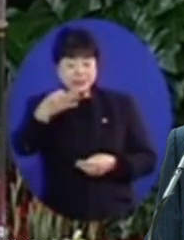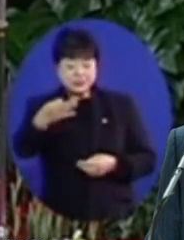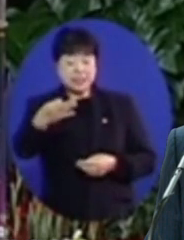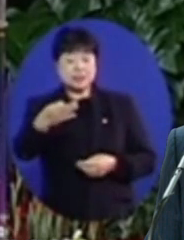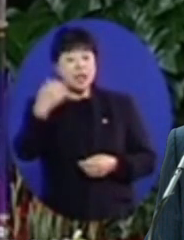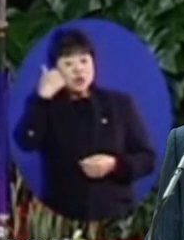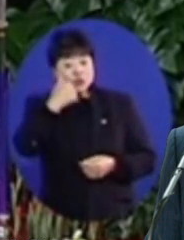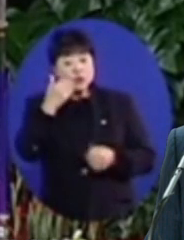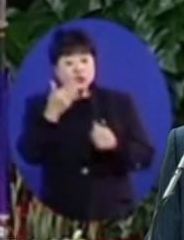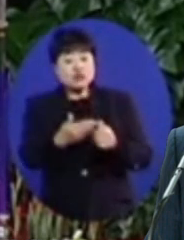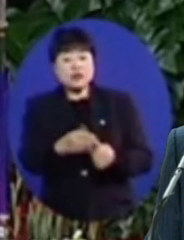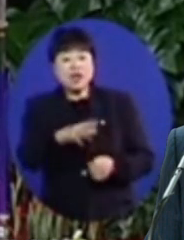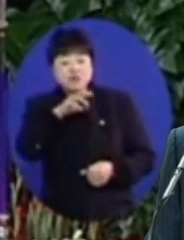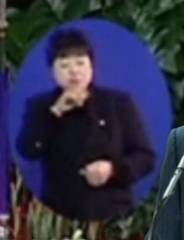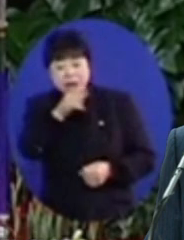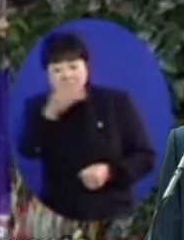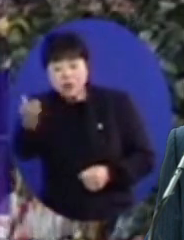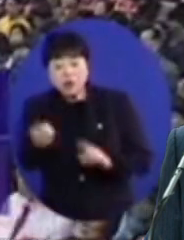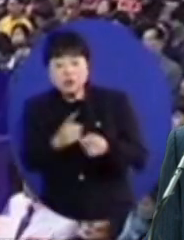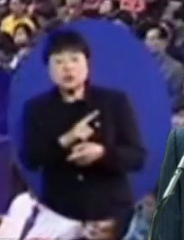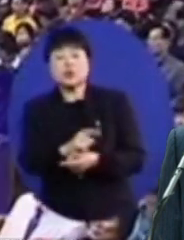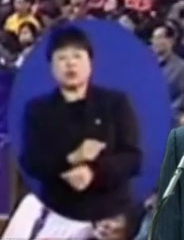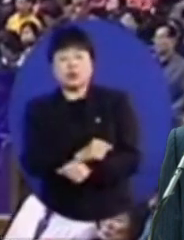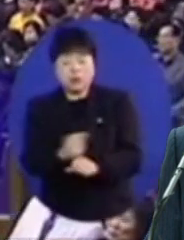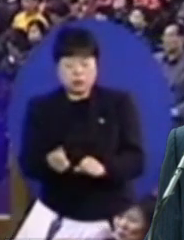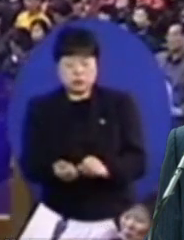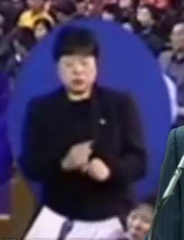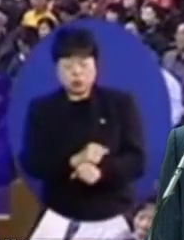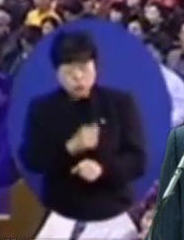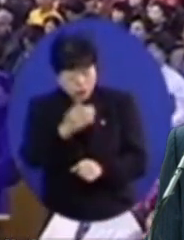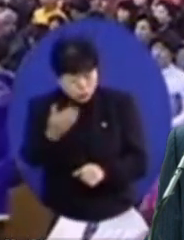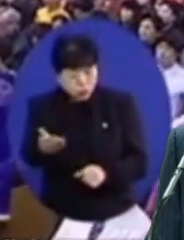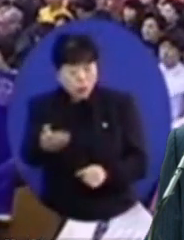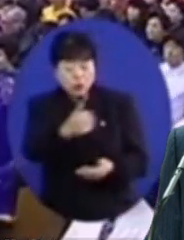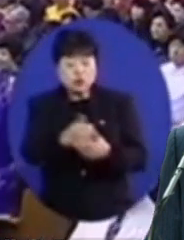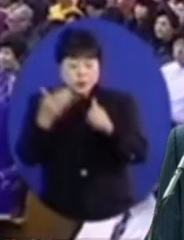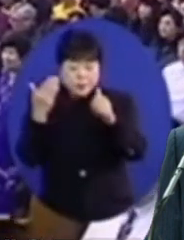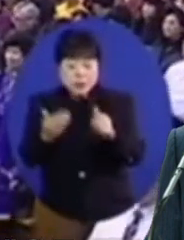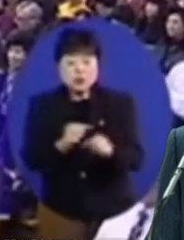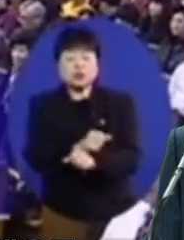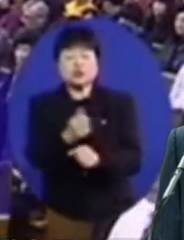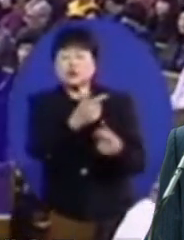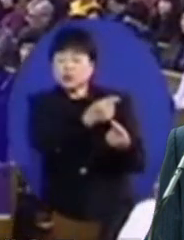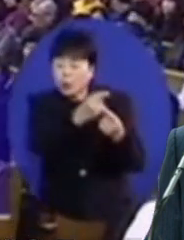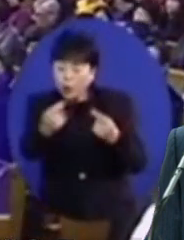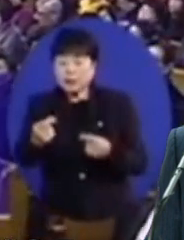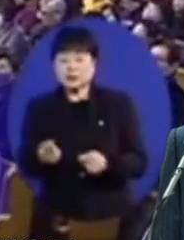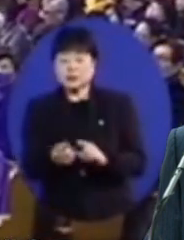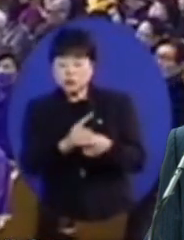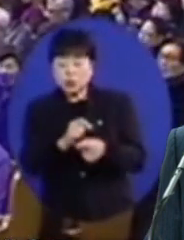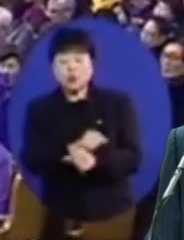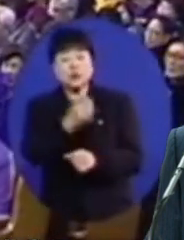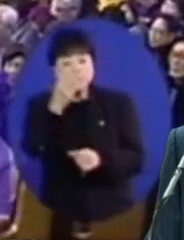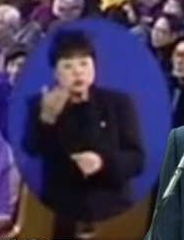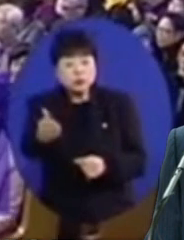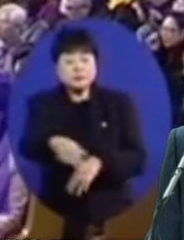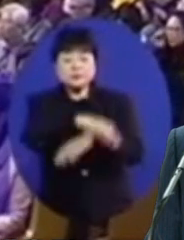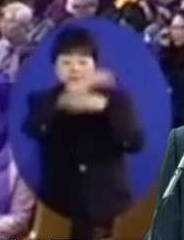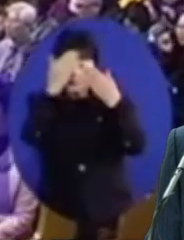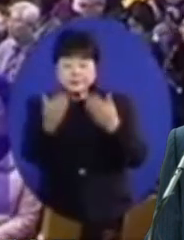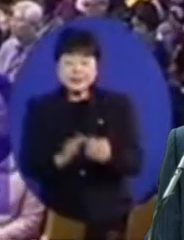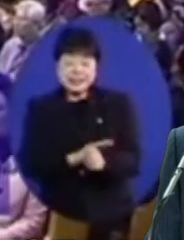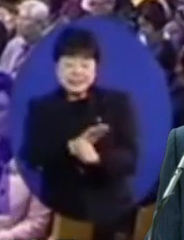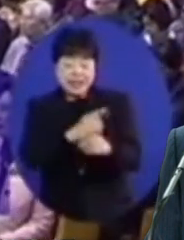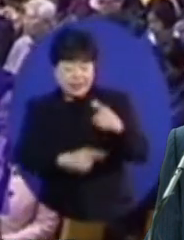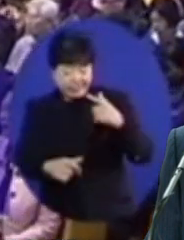누가 누구에게 불만이 있게 된 서로 용납하여 귀차 용서하되 주께서 너희를 용서하신 것 같이 너희도 그리하고이 모든 것을 위해